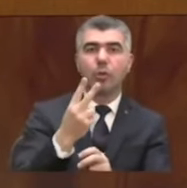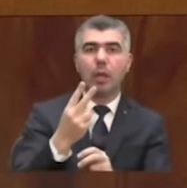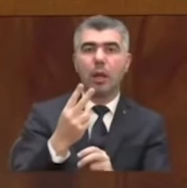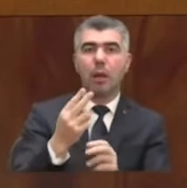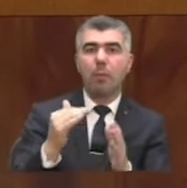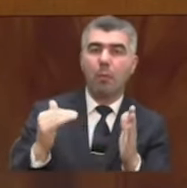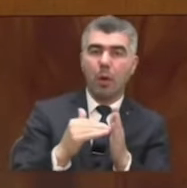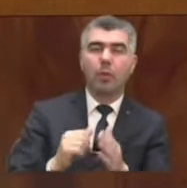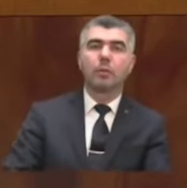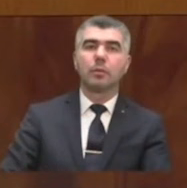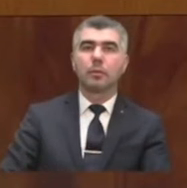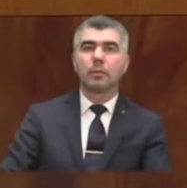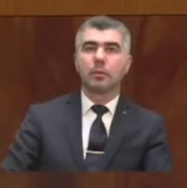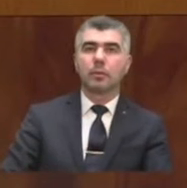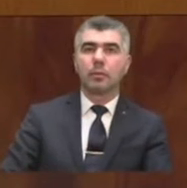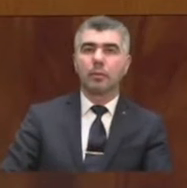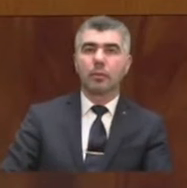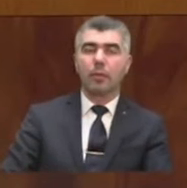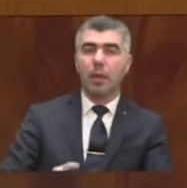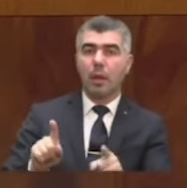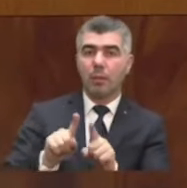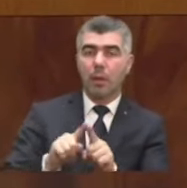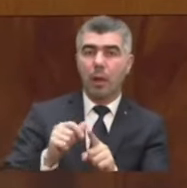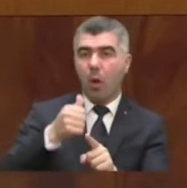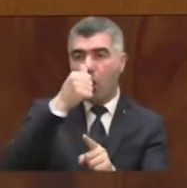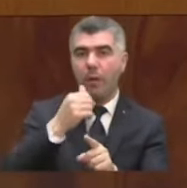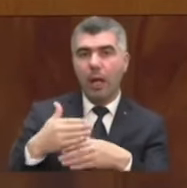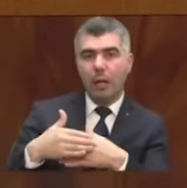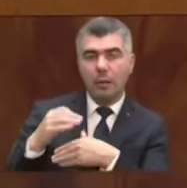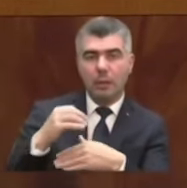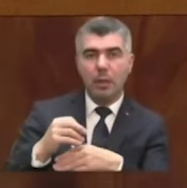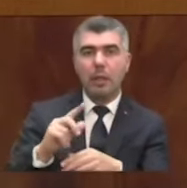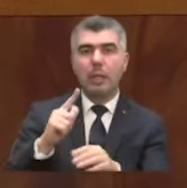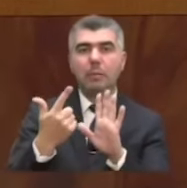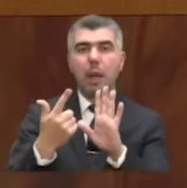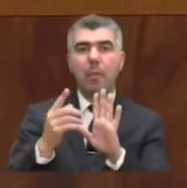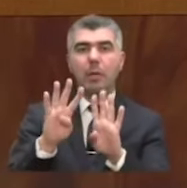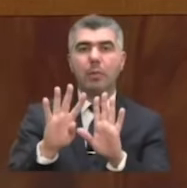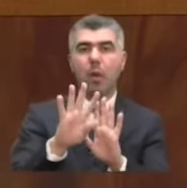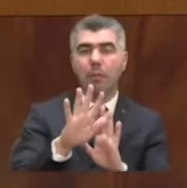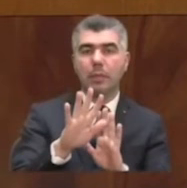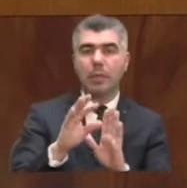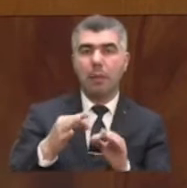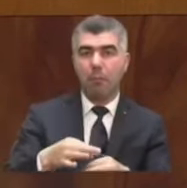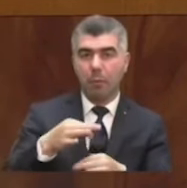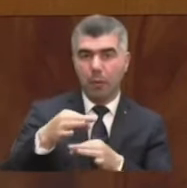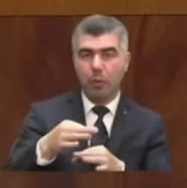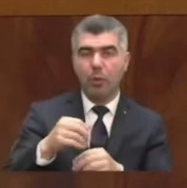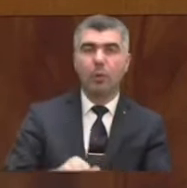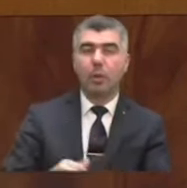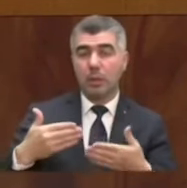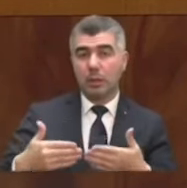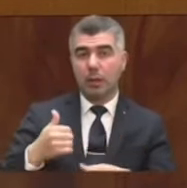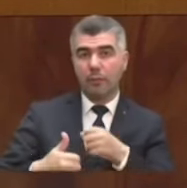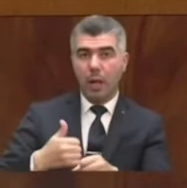مكعب. بالنسبة للسبو كانت 758 مليون متر مكعب في المتوسط، هاد